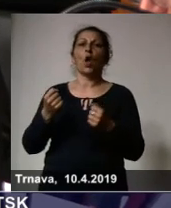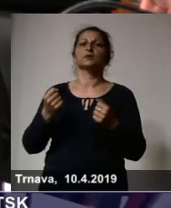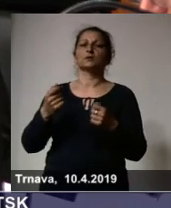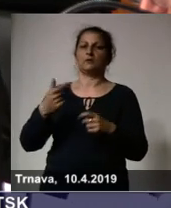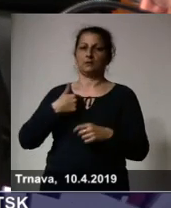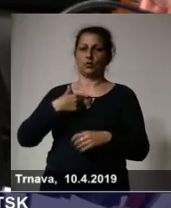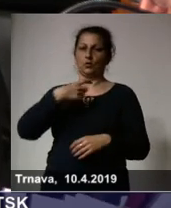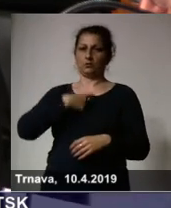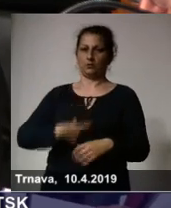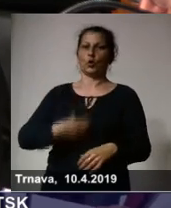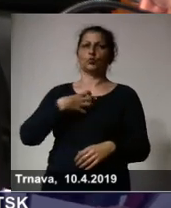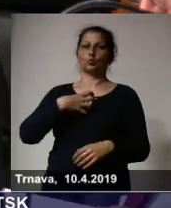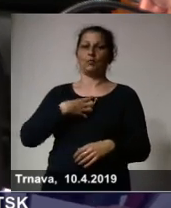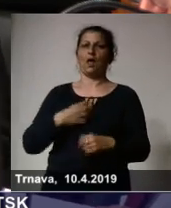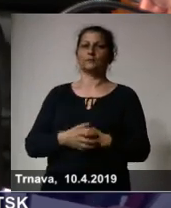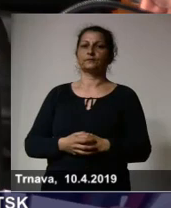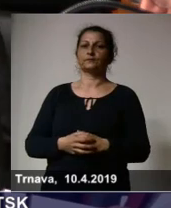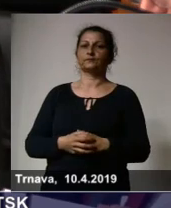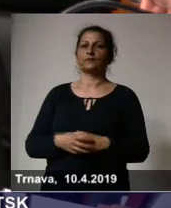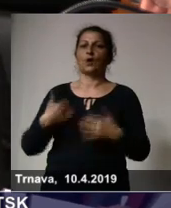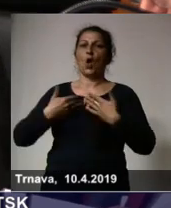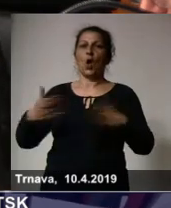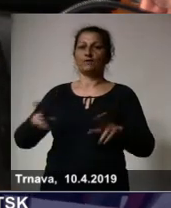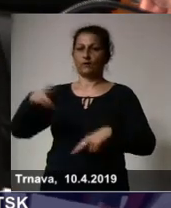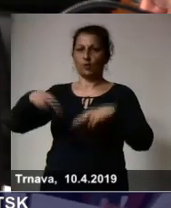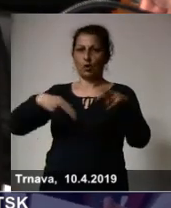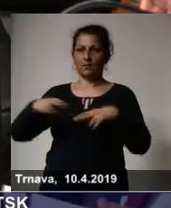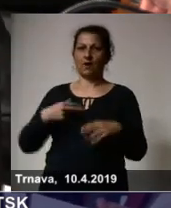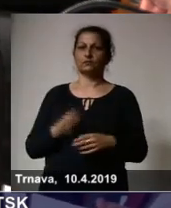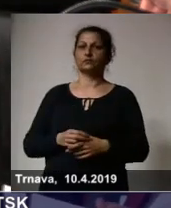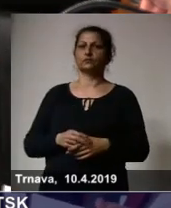mňa. Otváram k tomuto bodu rozpravu, nech sa páči.